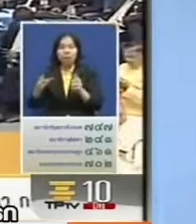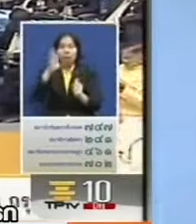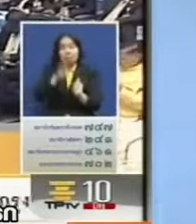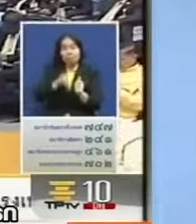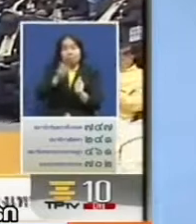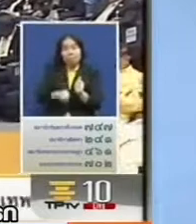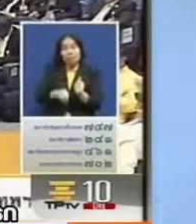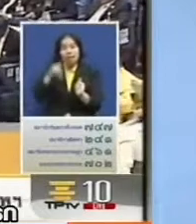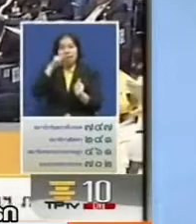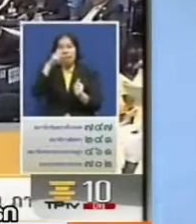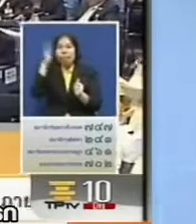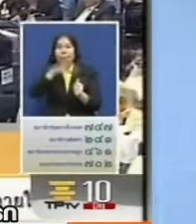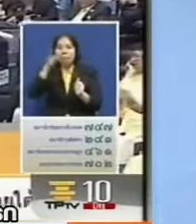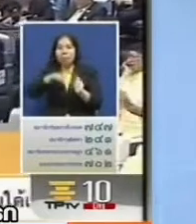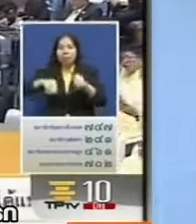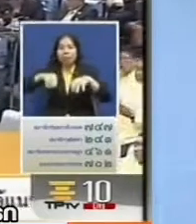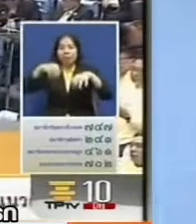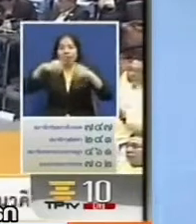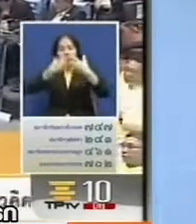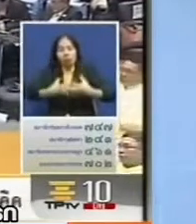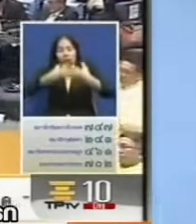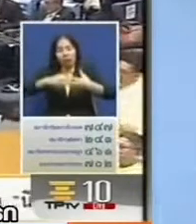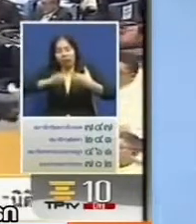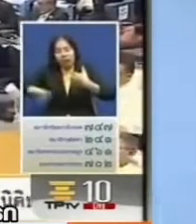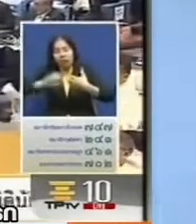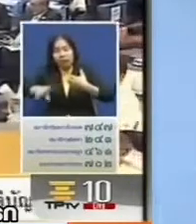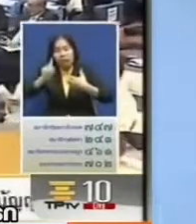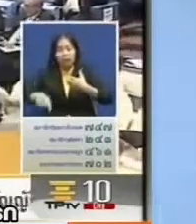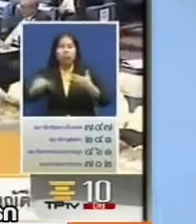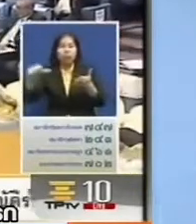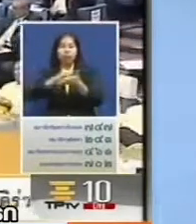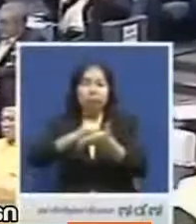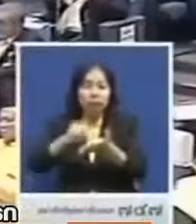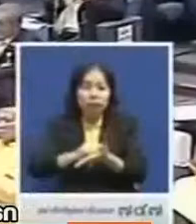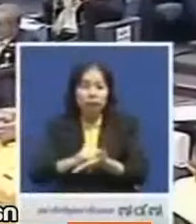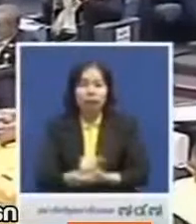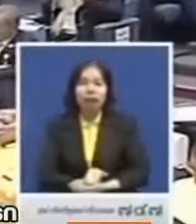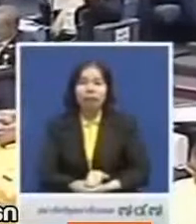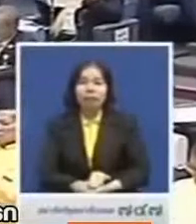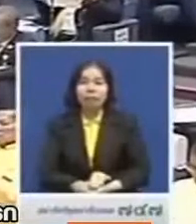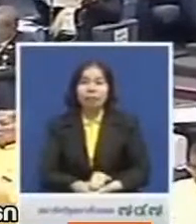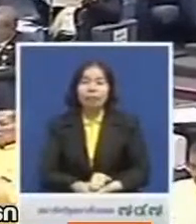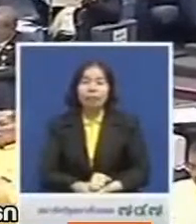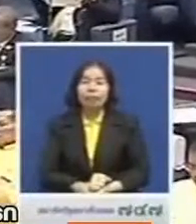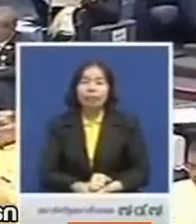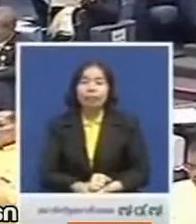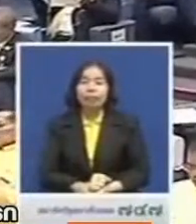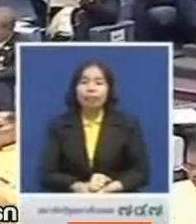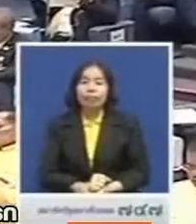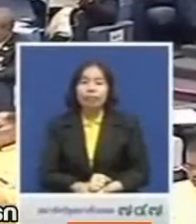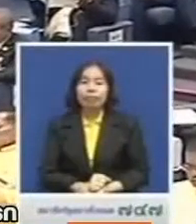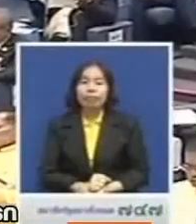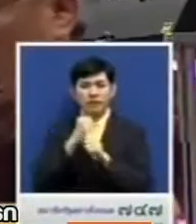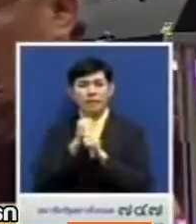นมากถ้ารัฐบาลพูดในนโยบายที่ชัดเจนสามารถนำสู่ทางปฏิบัติให้พี่น้องประชาชนเห็นว่าอ๋อแบบนี้คือสิ่งที่เราจะ